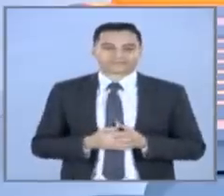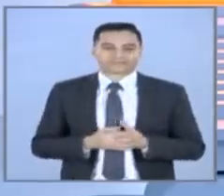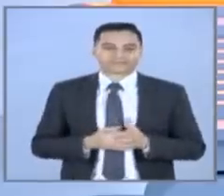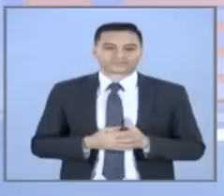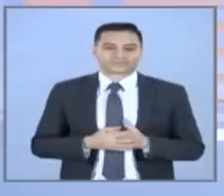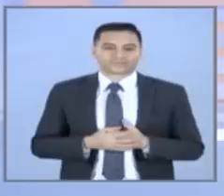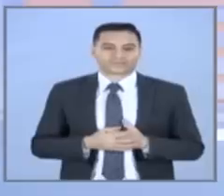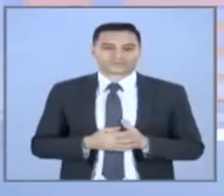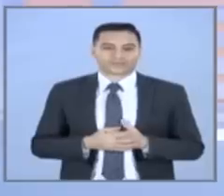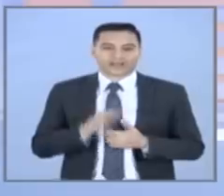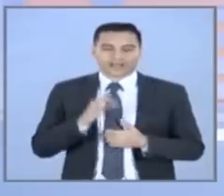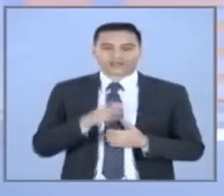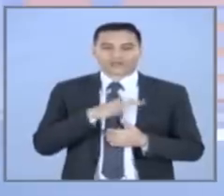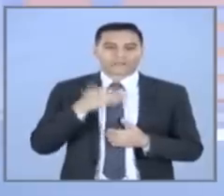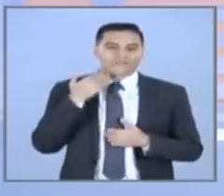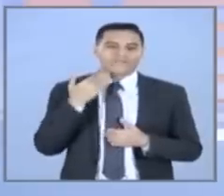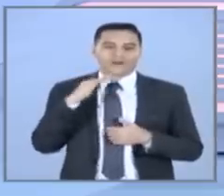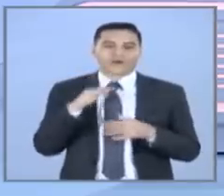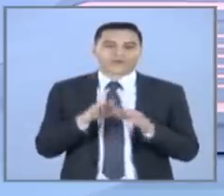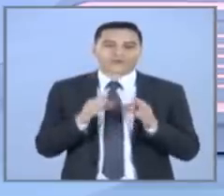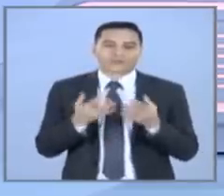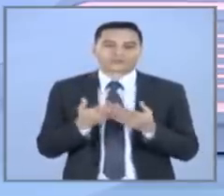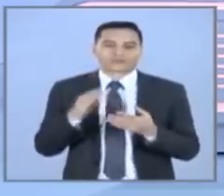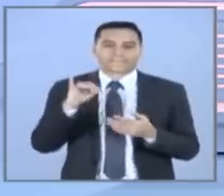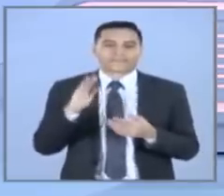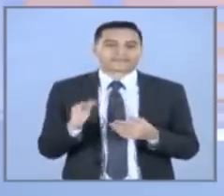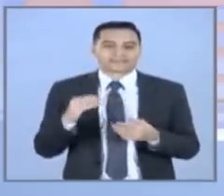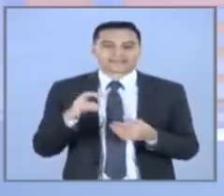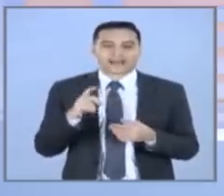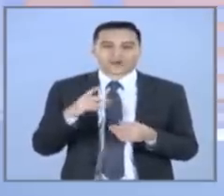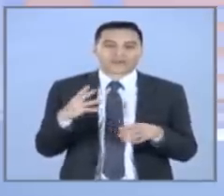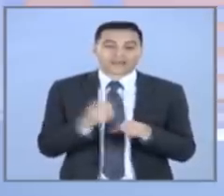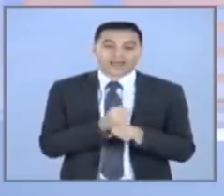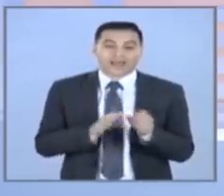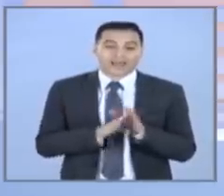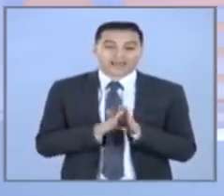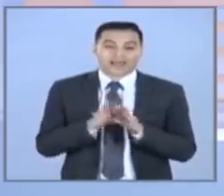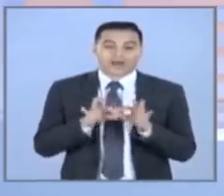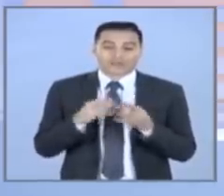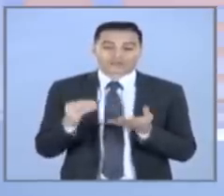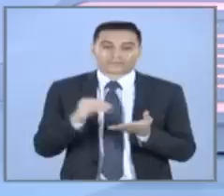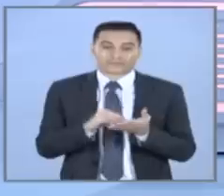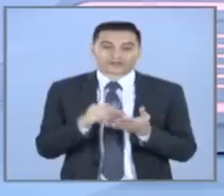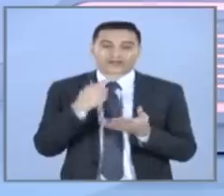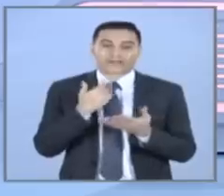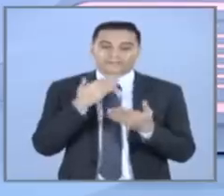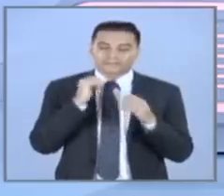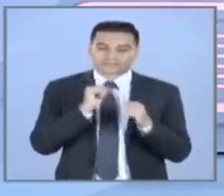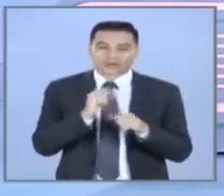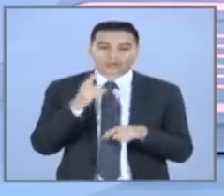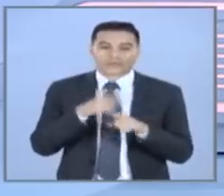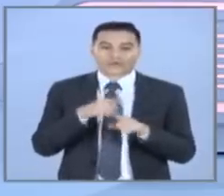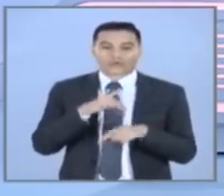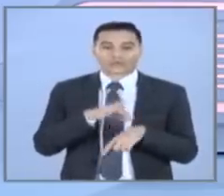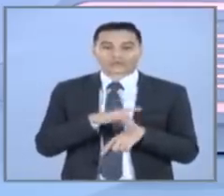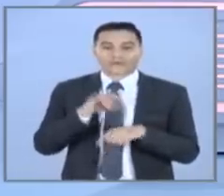يرحمهم. اكيد هما فخورين بعيله مسيحه اكيد. الحمد لله. وحققتي رغبتهم، العيله بتشارك. ومعانا الدكتوره